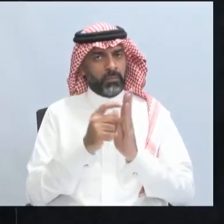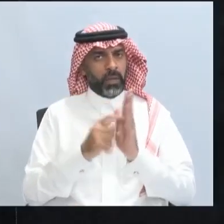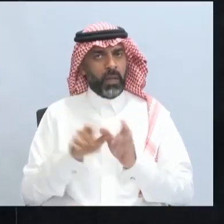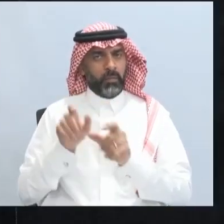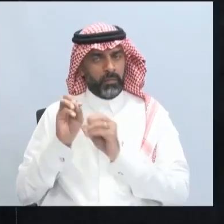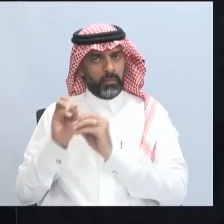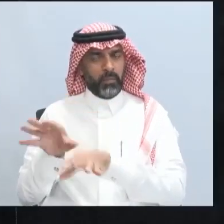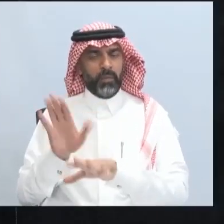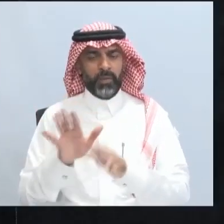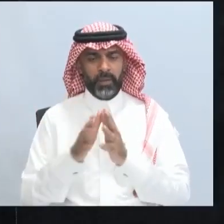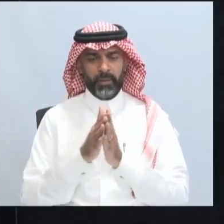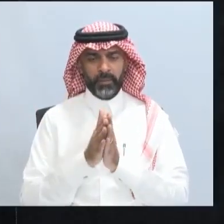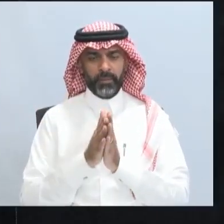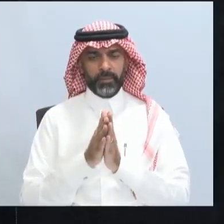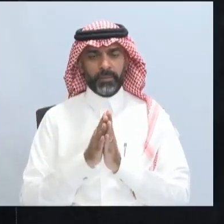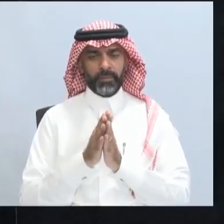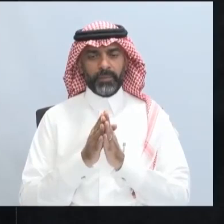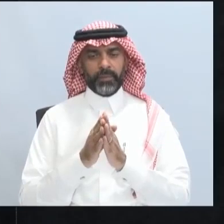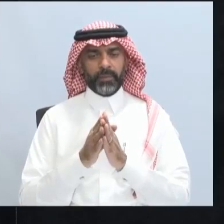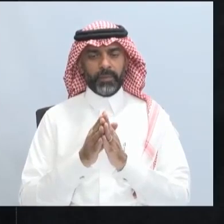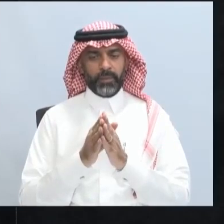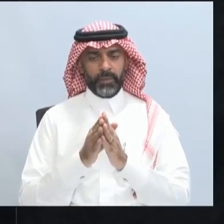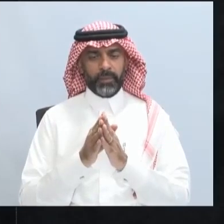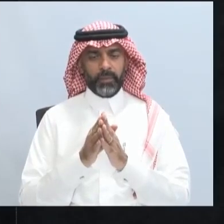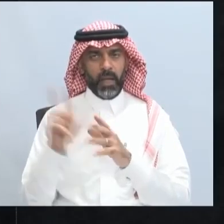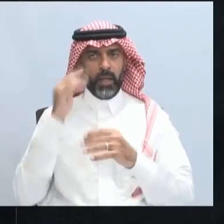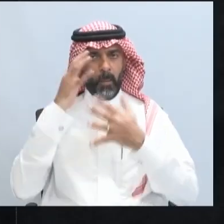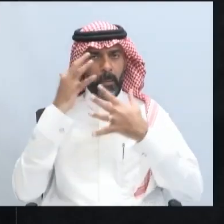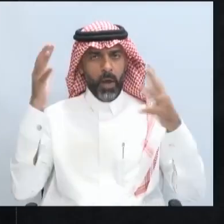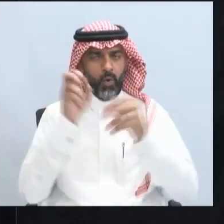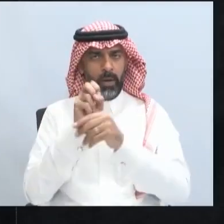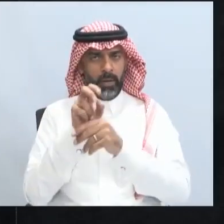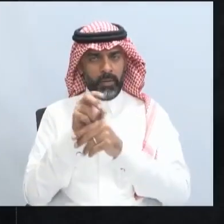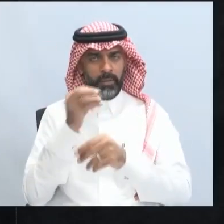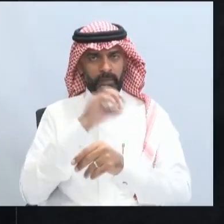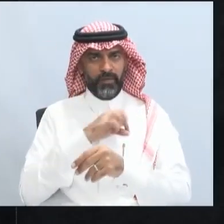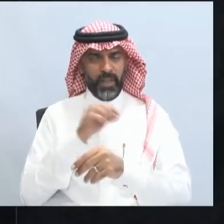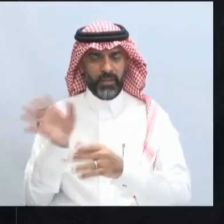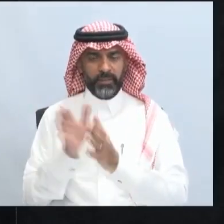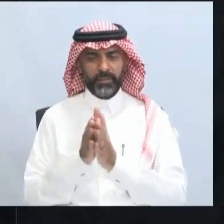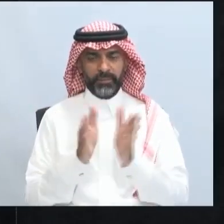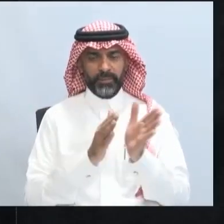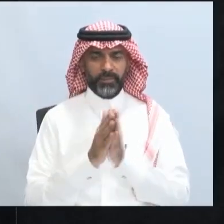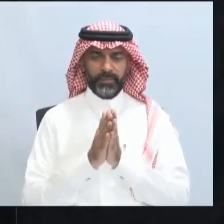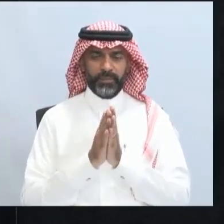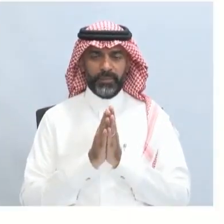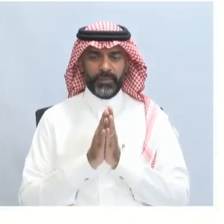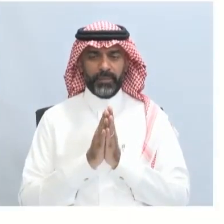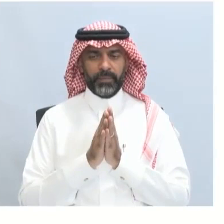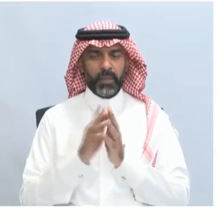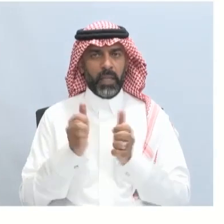الحكمي فهذه المواد او هذا الاثرار القانون الحقوقي يبين جانب من هذا الامر في هذا